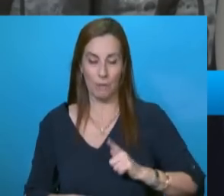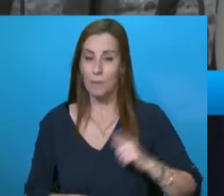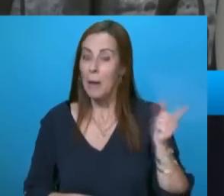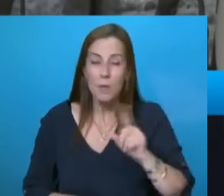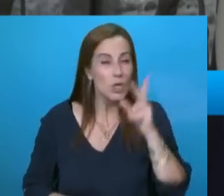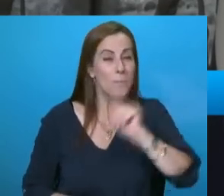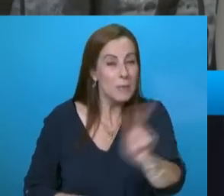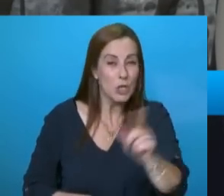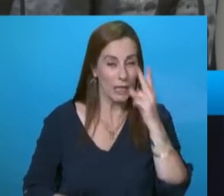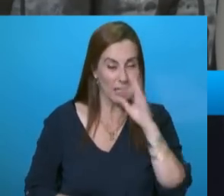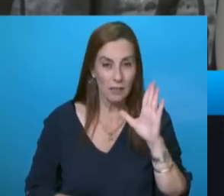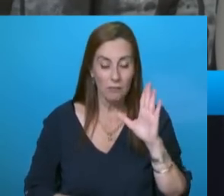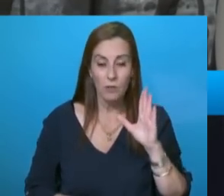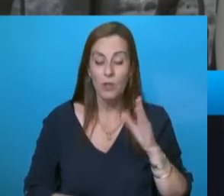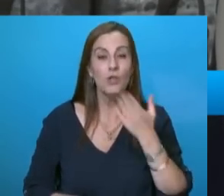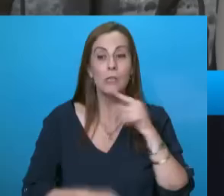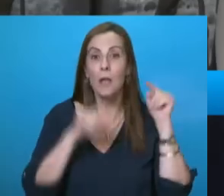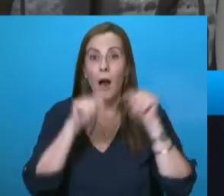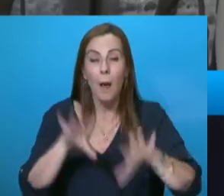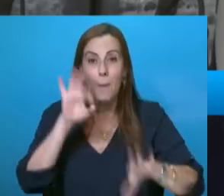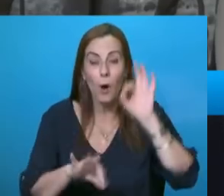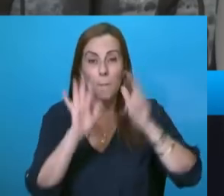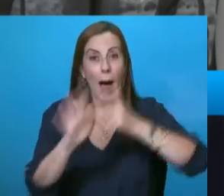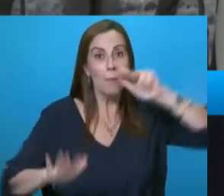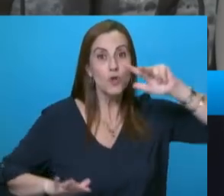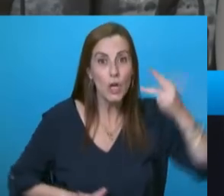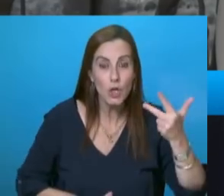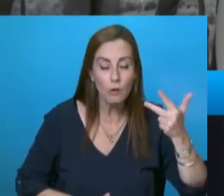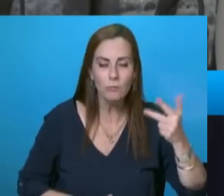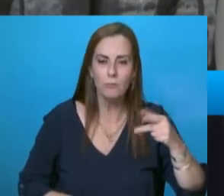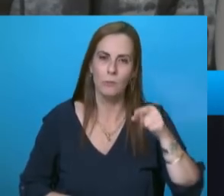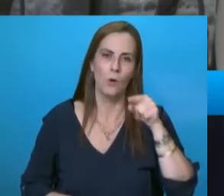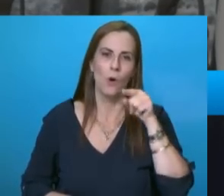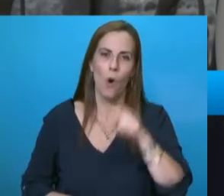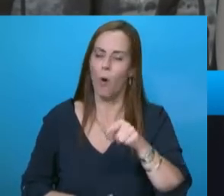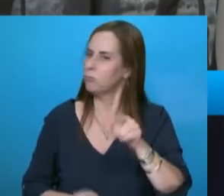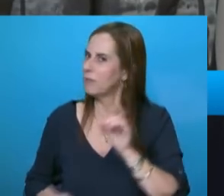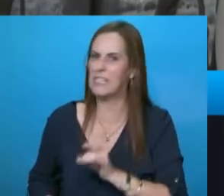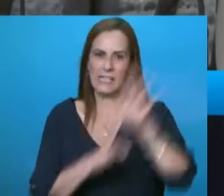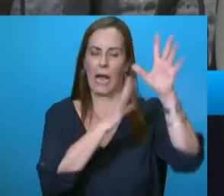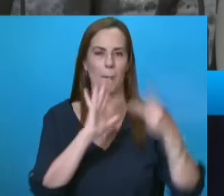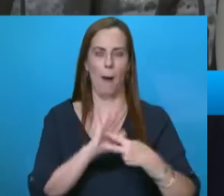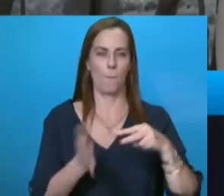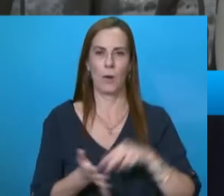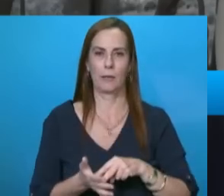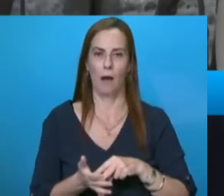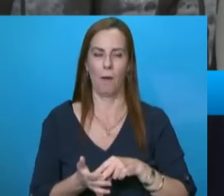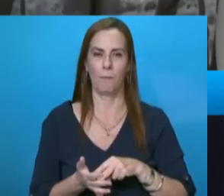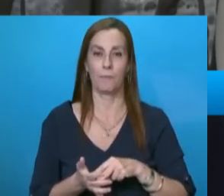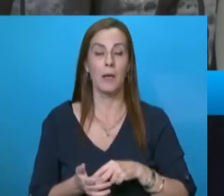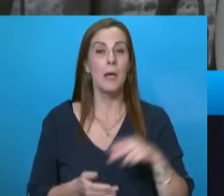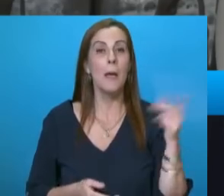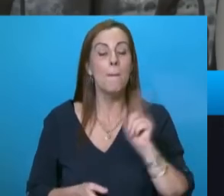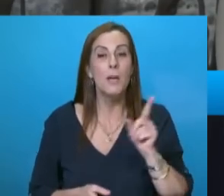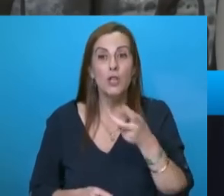שינסה לגרור את ישראל לבחירות נוספות, יוקע ויזרק מהמערכת הפוליטית. מי